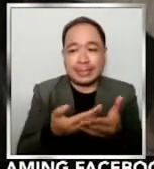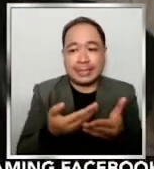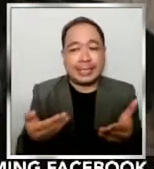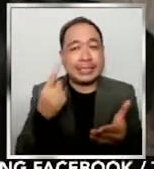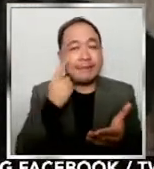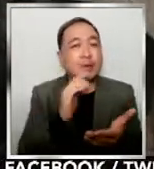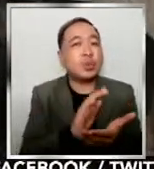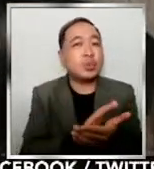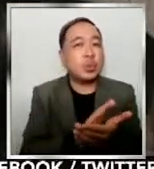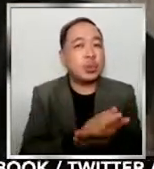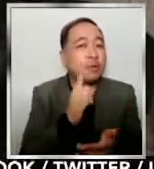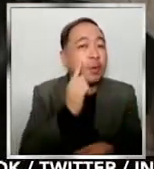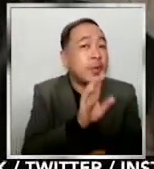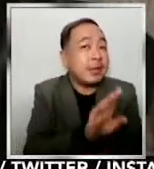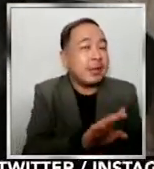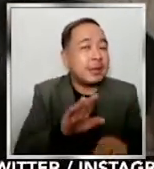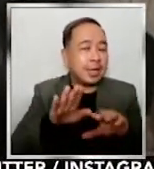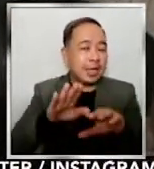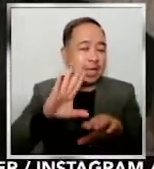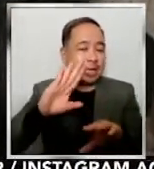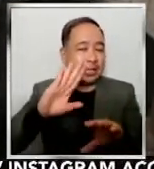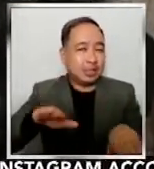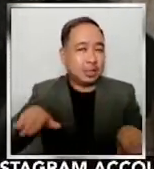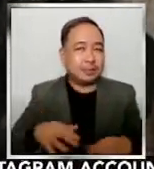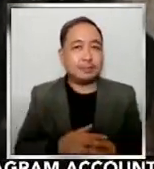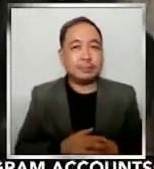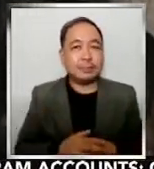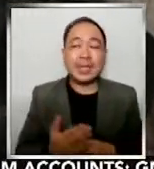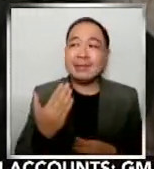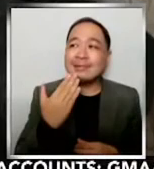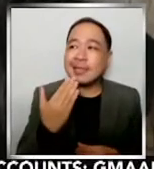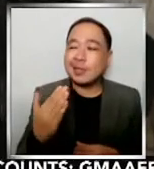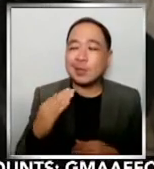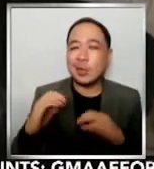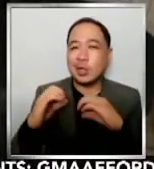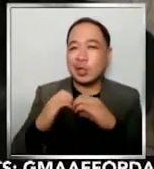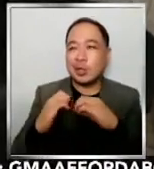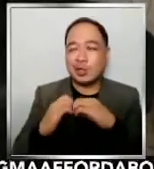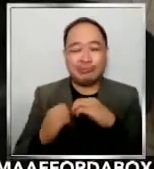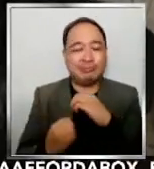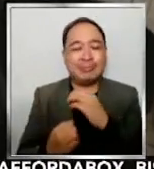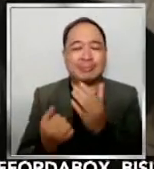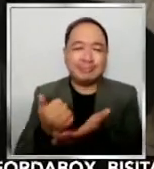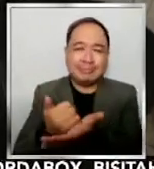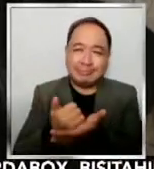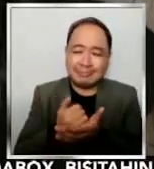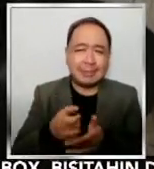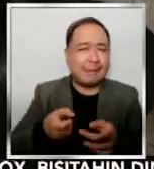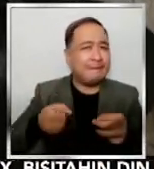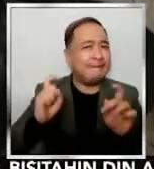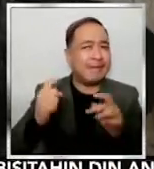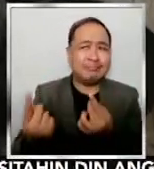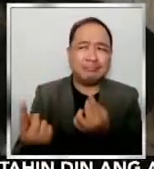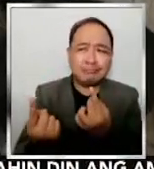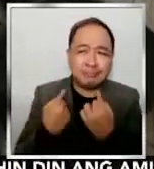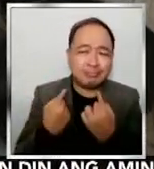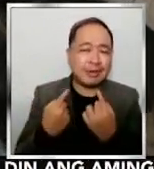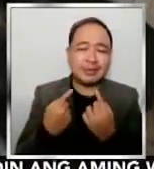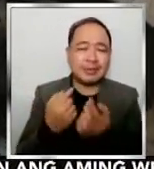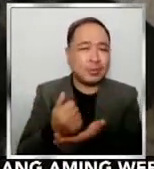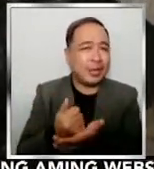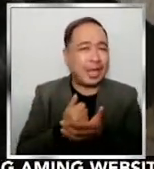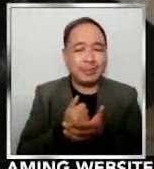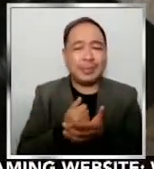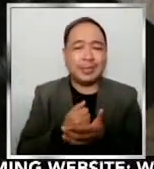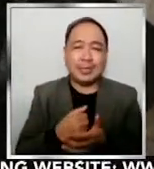Salamat po sa GMA Kapuso Foundation. Ang bilis po nung respond nila sa kahilingan ko. So, hindi na masasakit yung ano